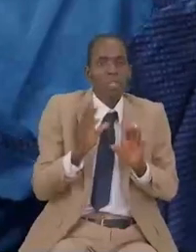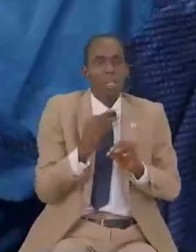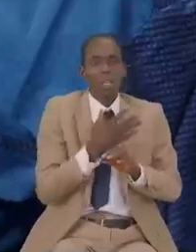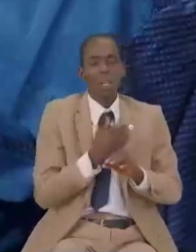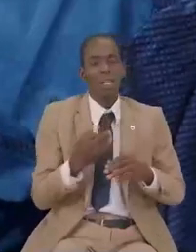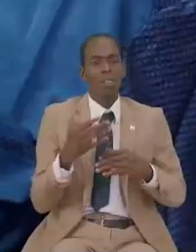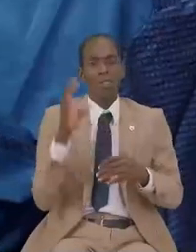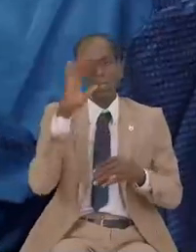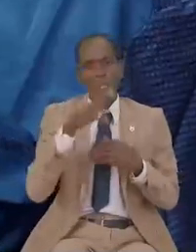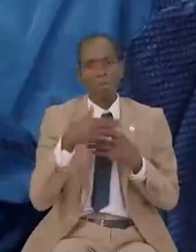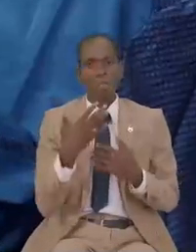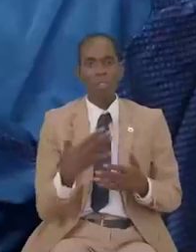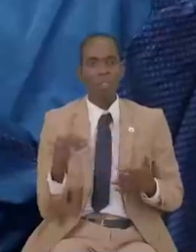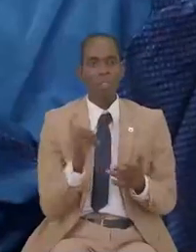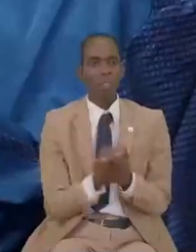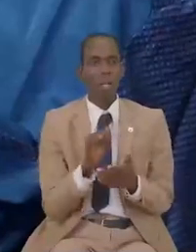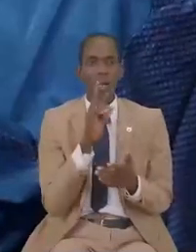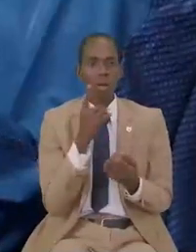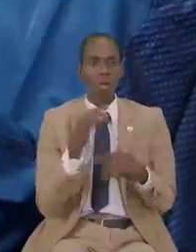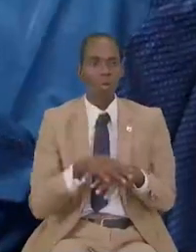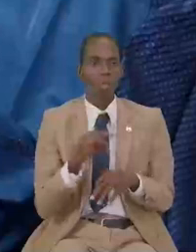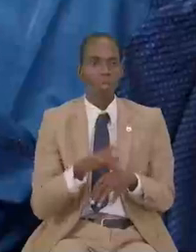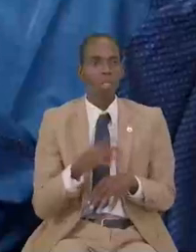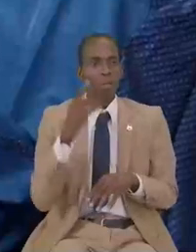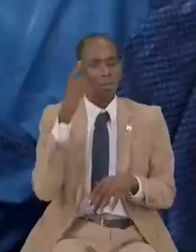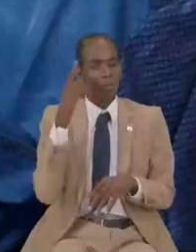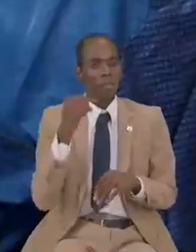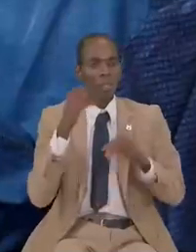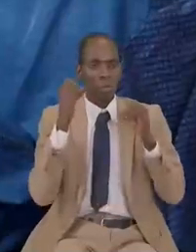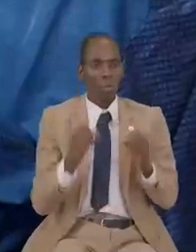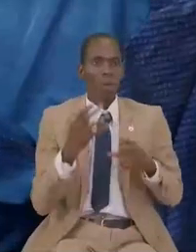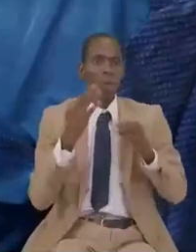terre. Car les puissances des cieux,